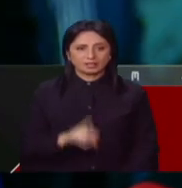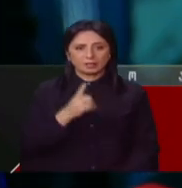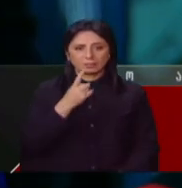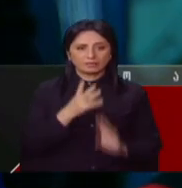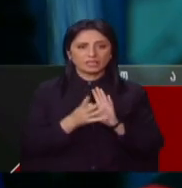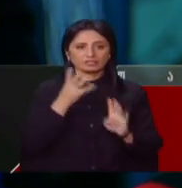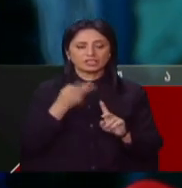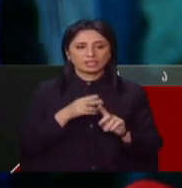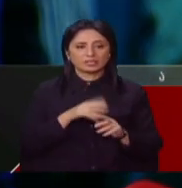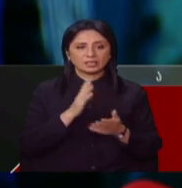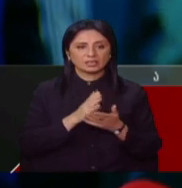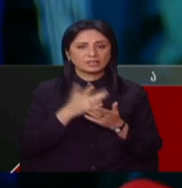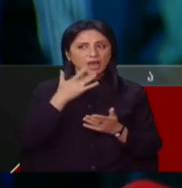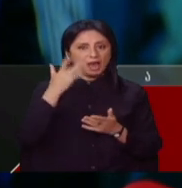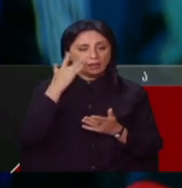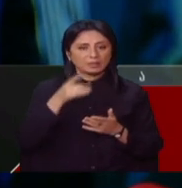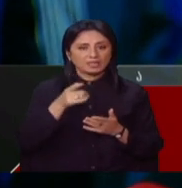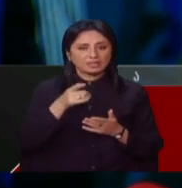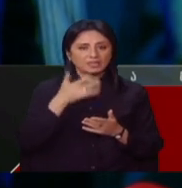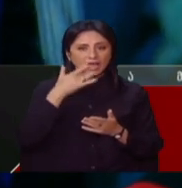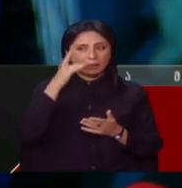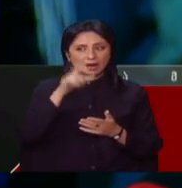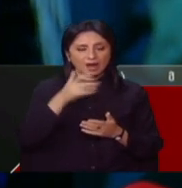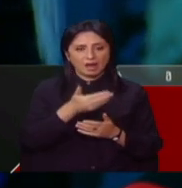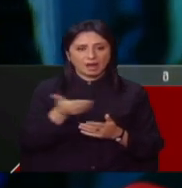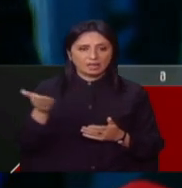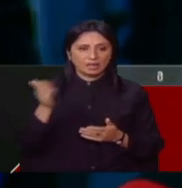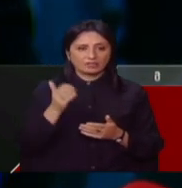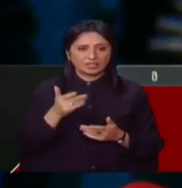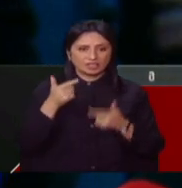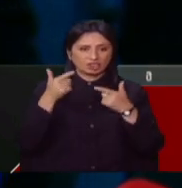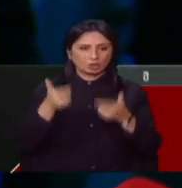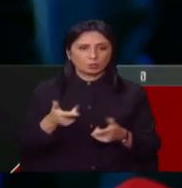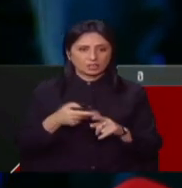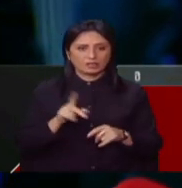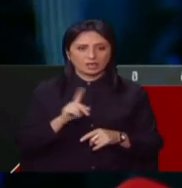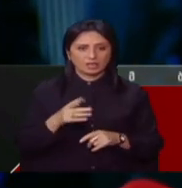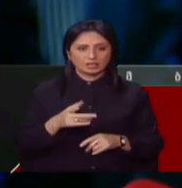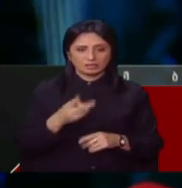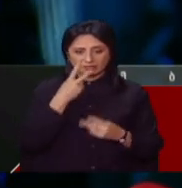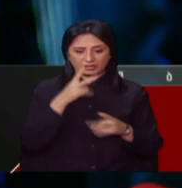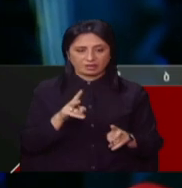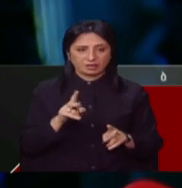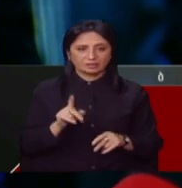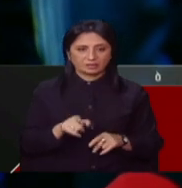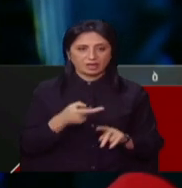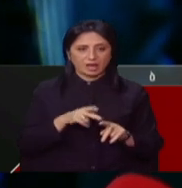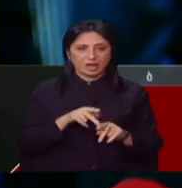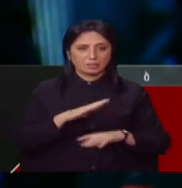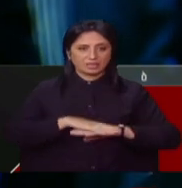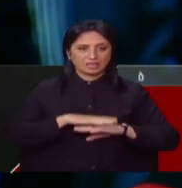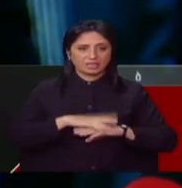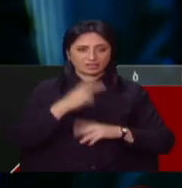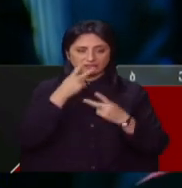უპირველეს ყოვლისა, ეს არის ამერიკის და ამერიკელი ხალხის შეურაცხყოფა, რასაც ჩვენ ახლა ამ